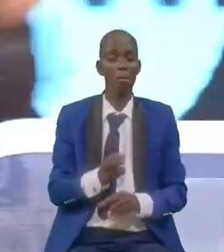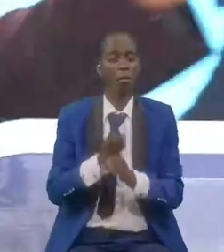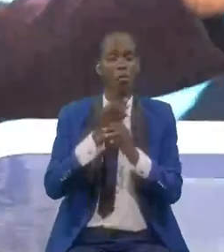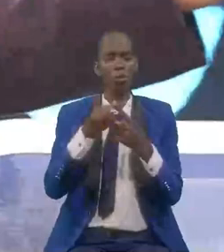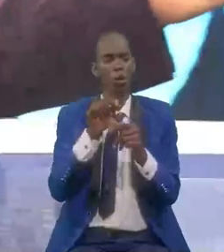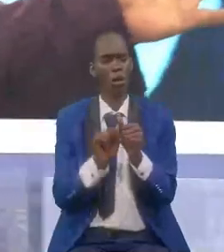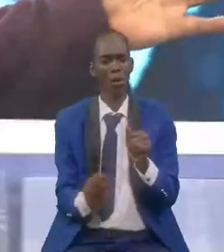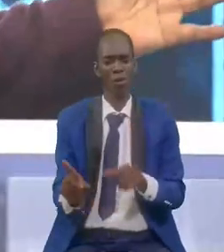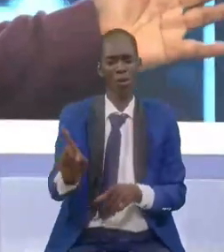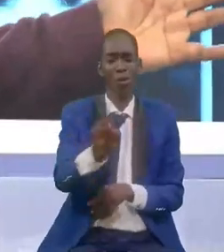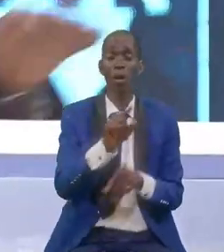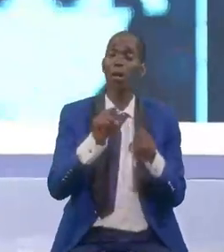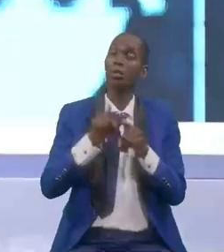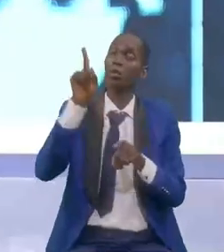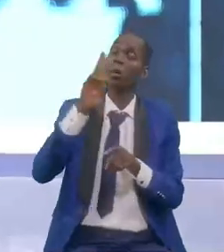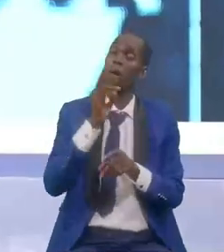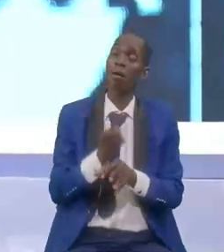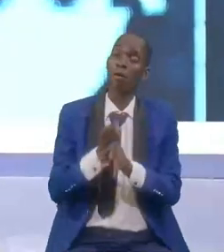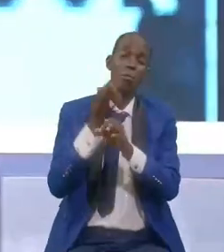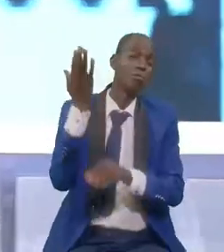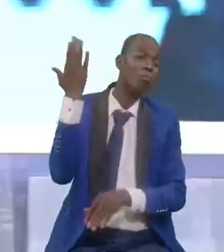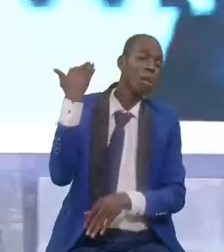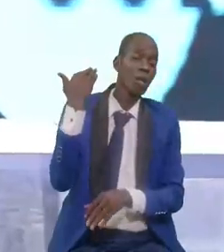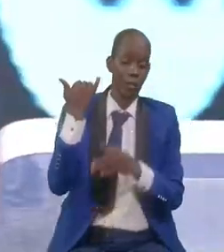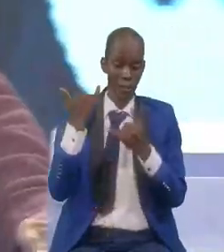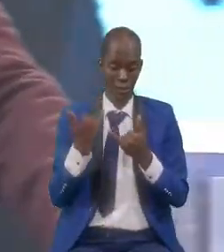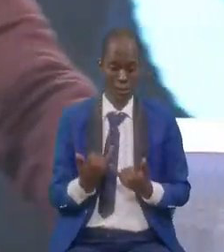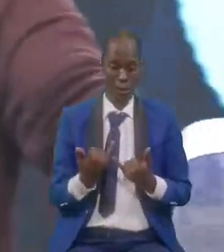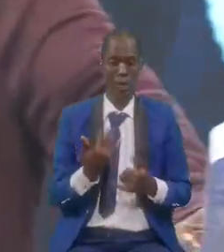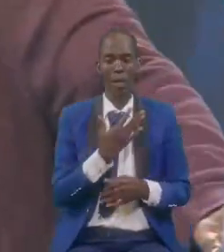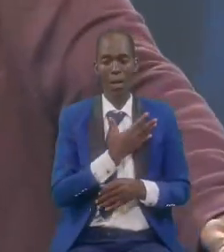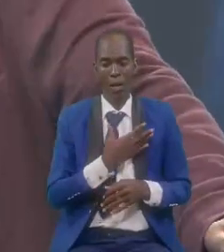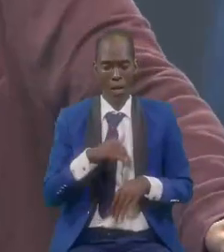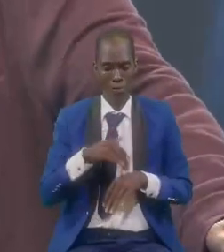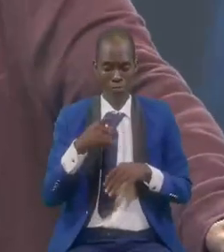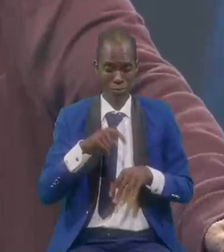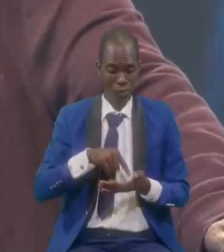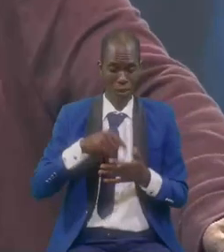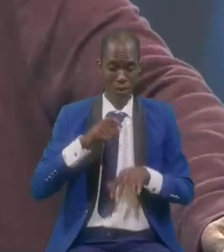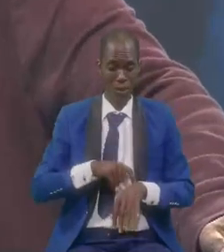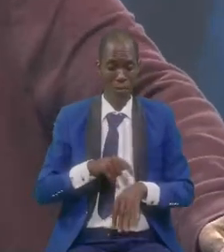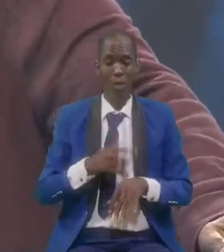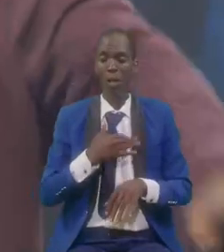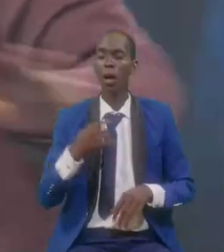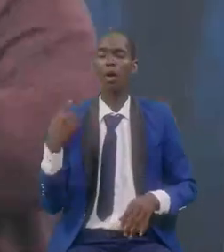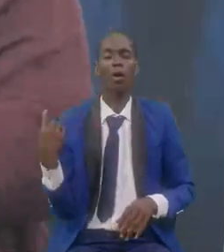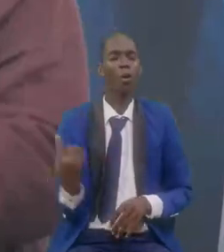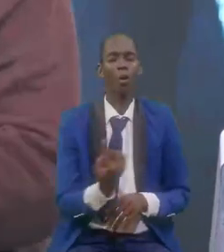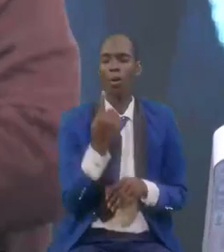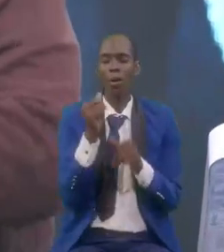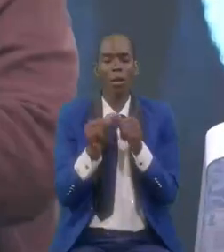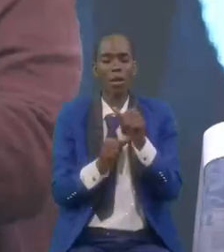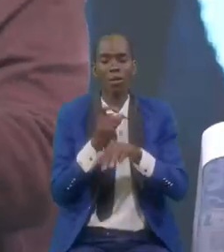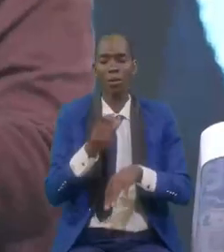chacun, comme tu étais fidèle avant par le passé, maintenant, au présent, et pour toujours, à tout